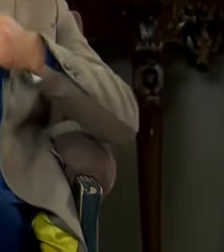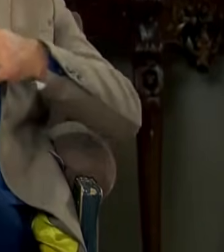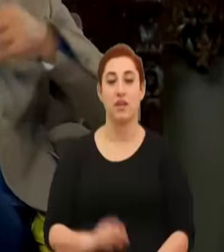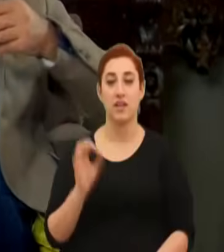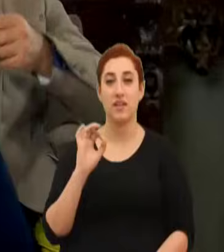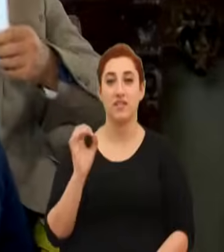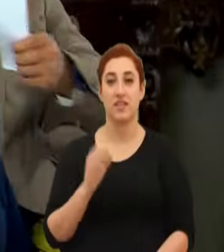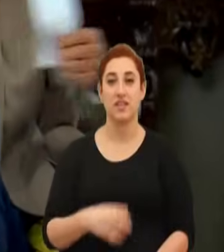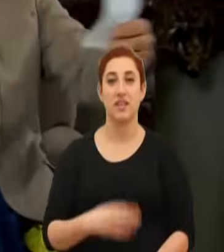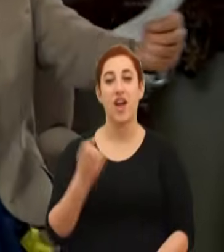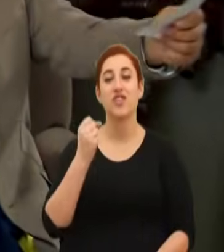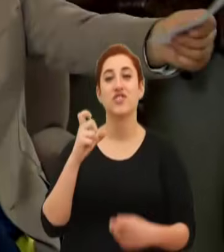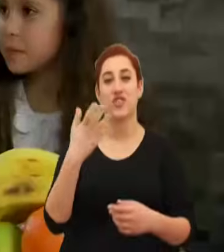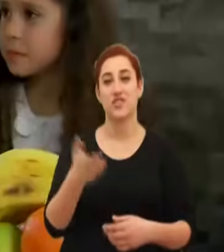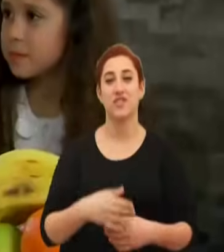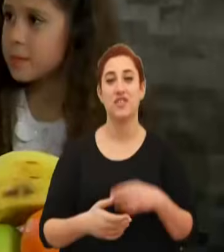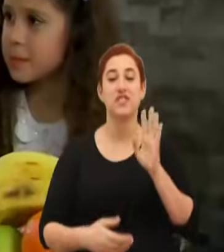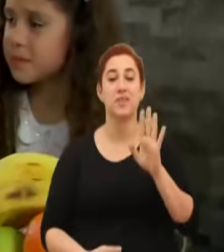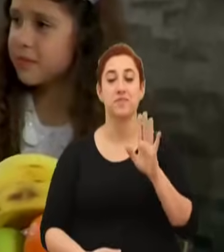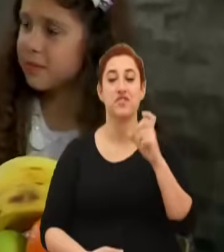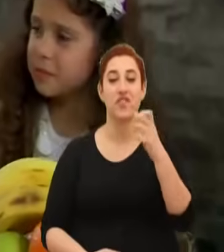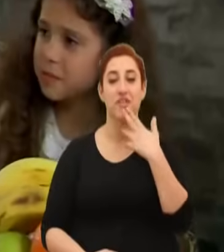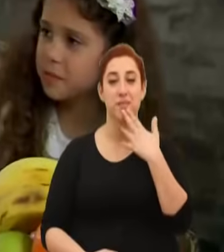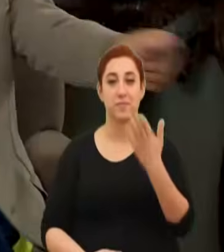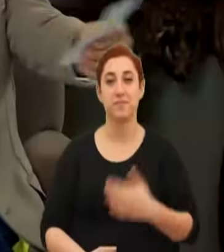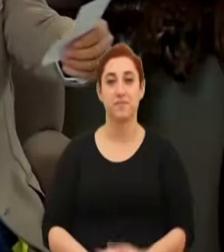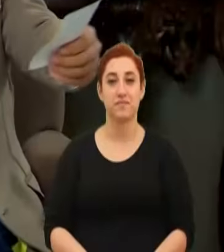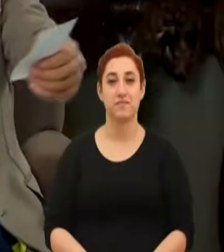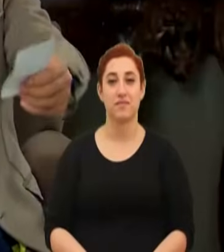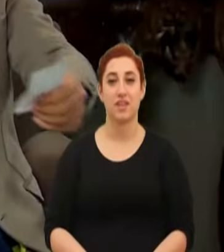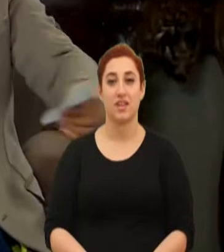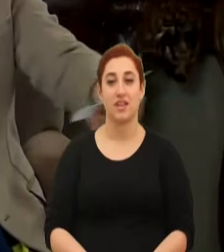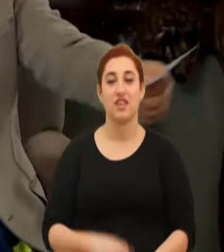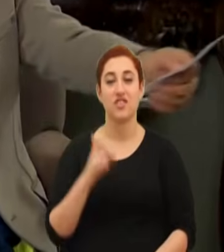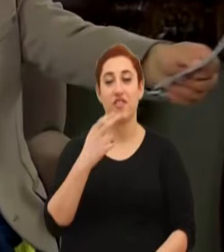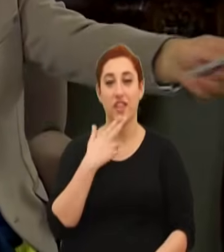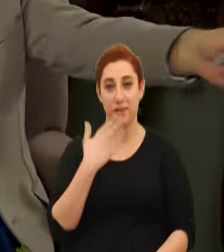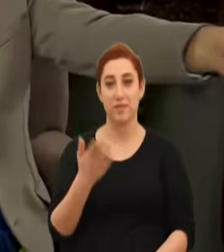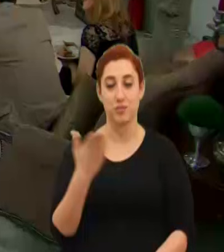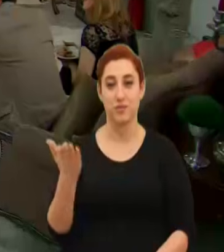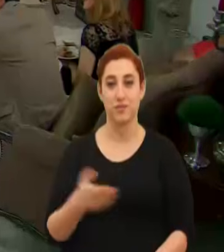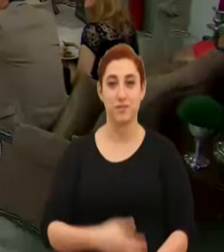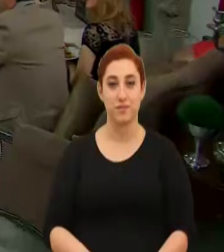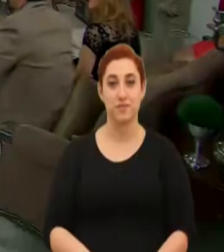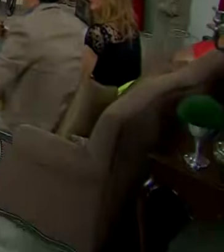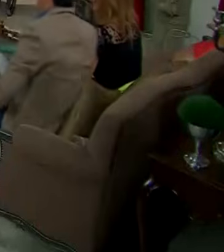Evet. Al Caviş. Caviş'ten Hanım. Cavidan Hanım. Buyurun.